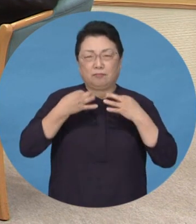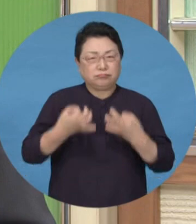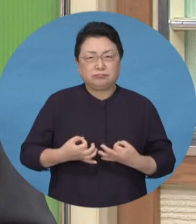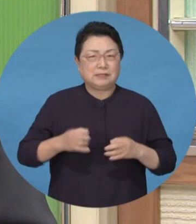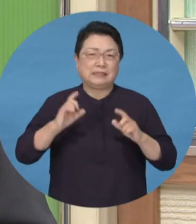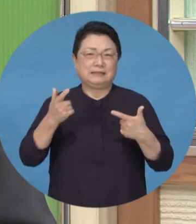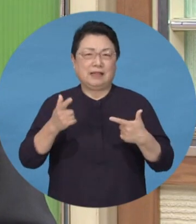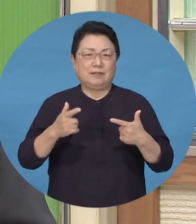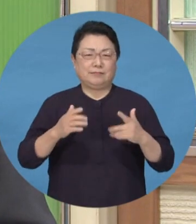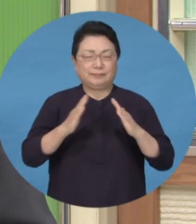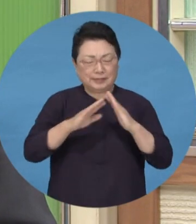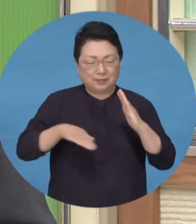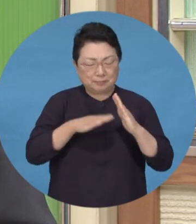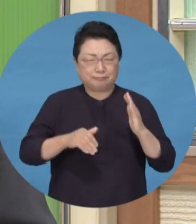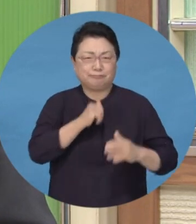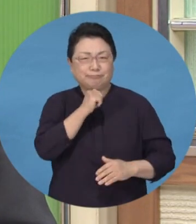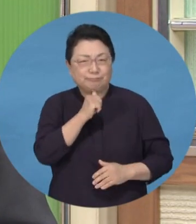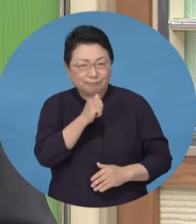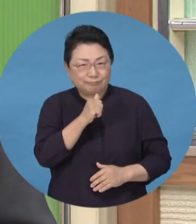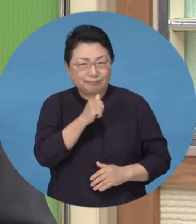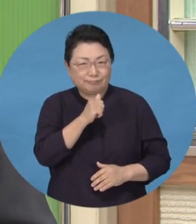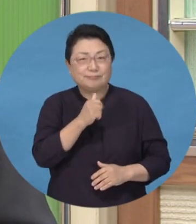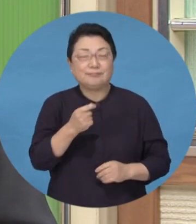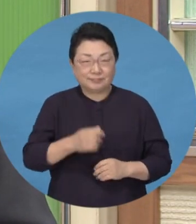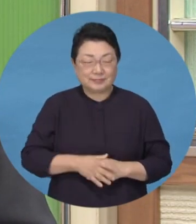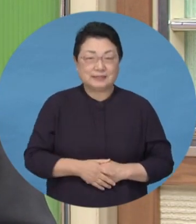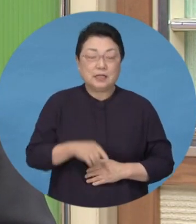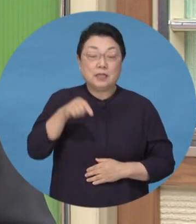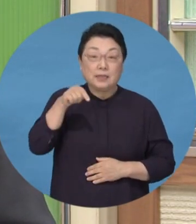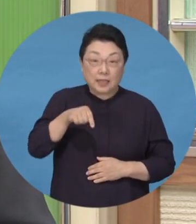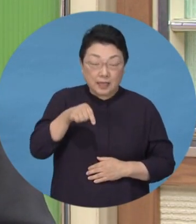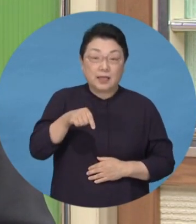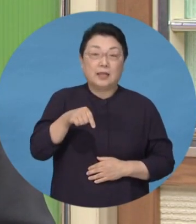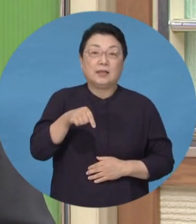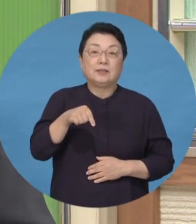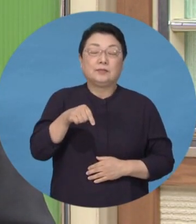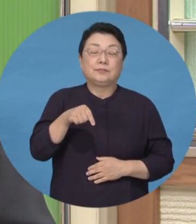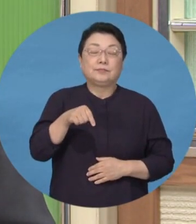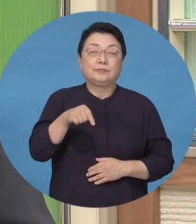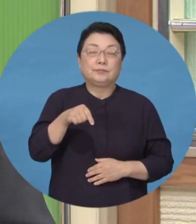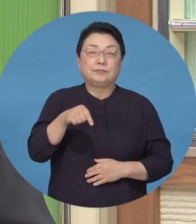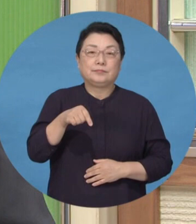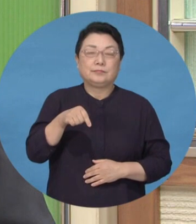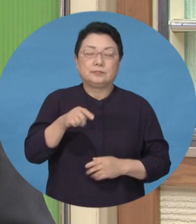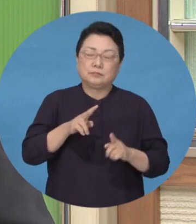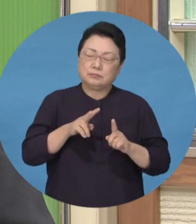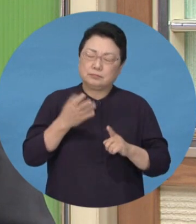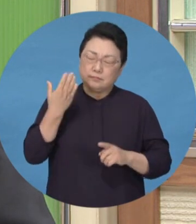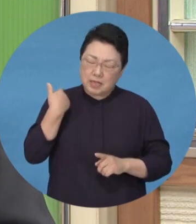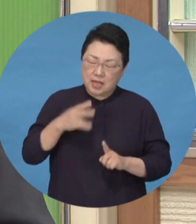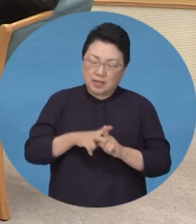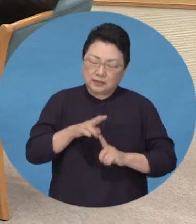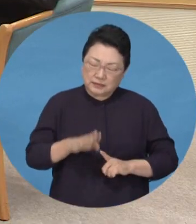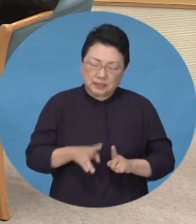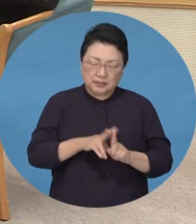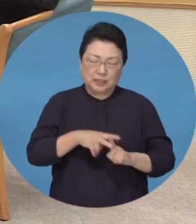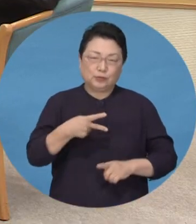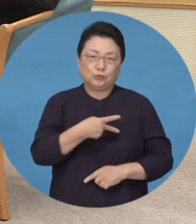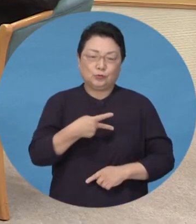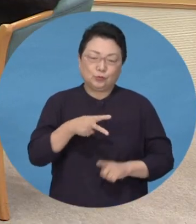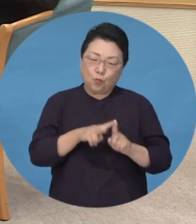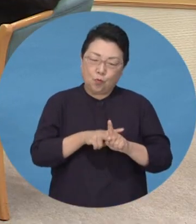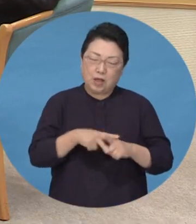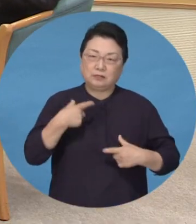a あの家庭だったわけですでまぁそんな中でへ小沢小学生ぐらいの時だったと思いますがレストラン